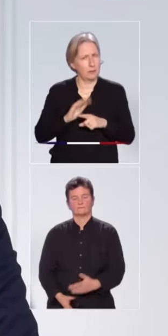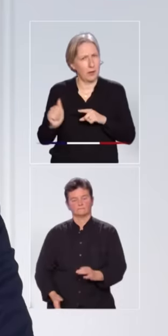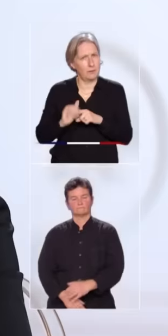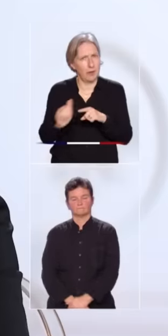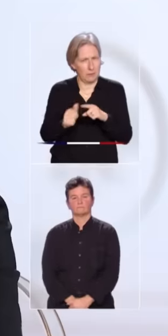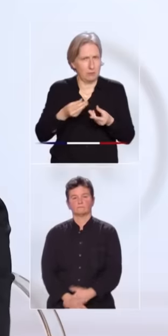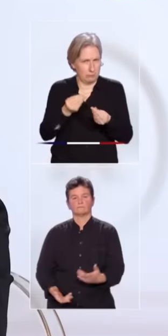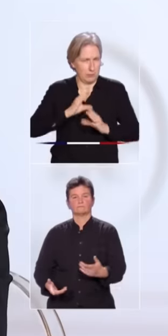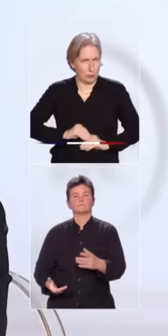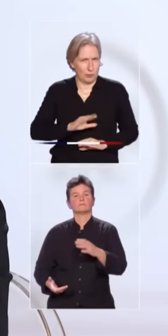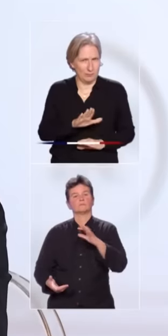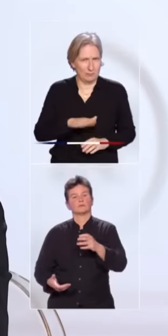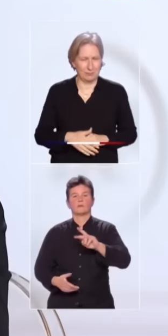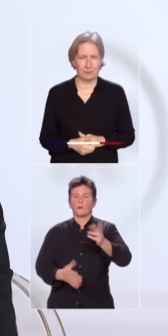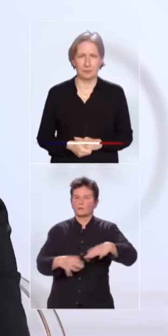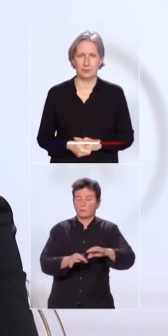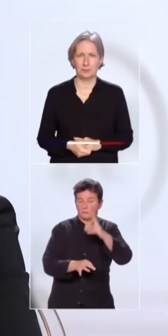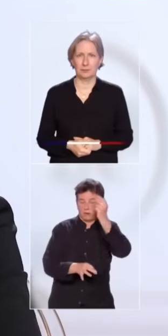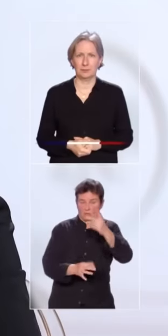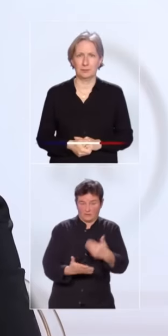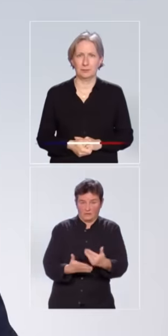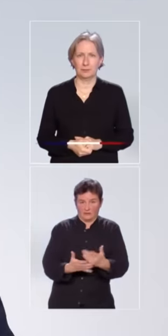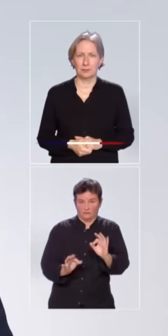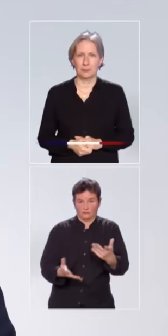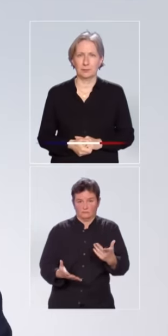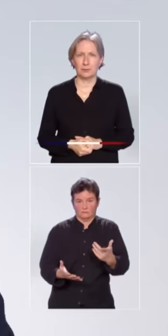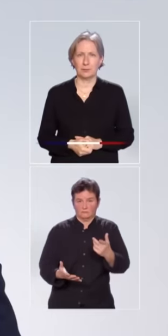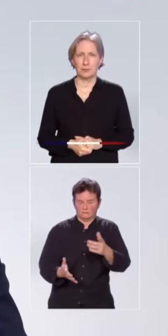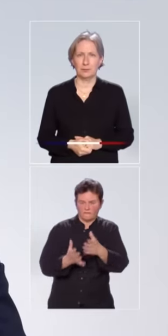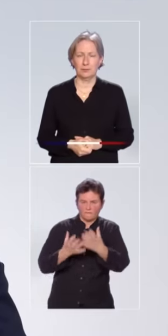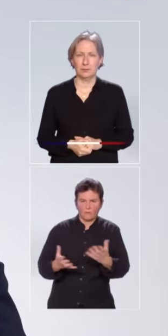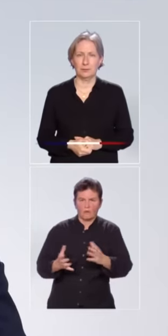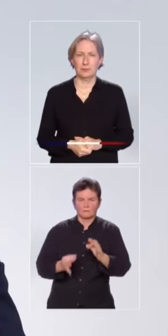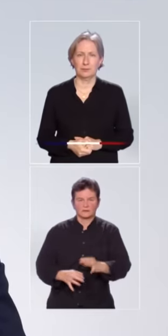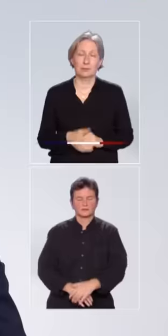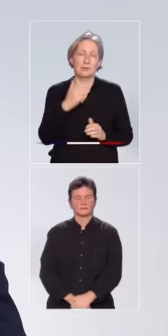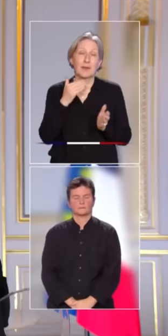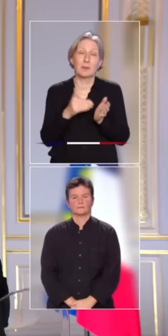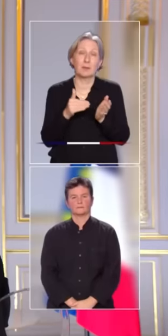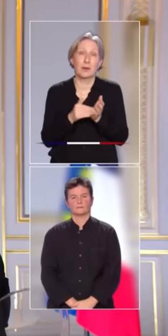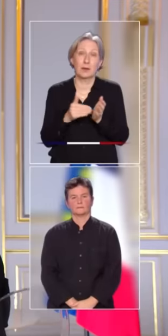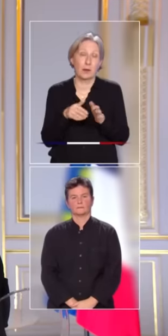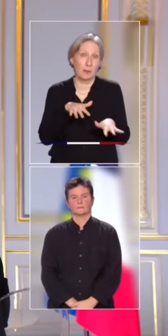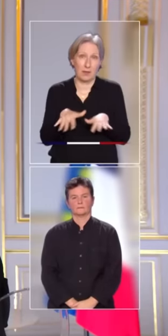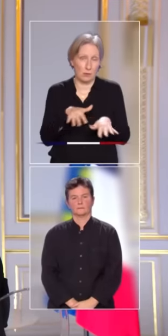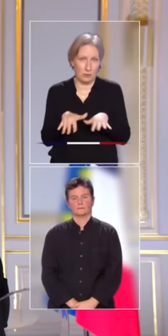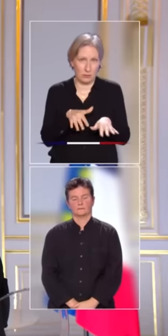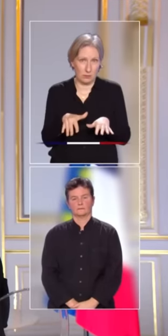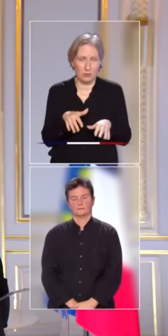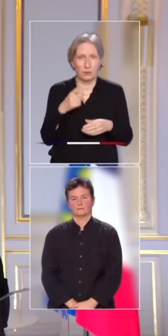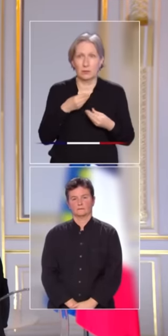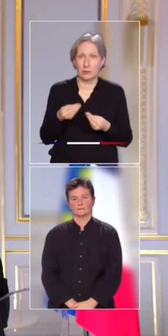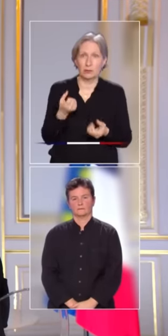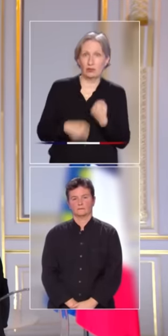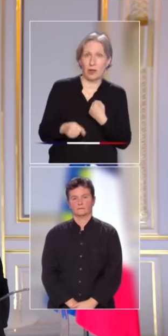vous rassure. Ça, et les donc... autres pays n'avaient pas trop compris au départ quelle était la volonté. La meilleure façon, vous savez, de ne pas gêner les